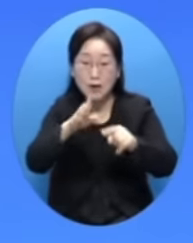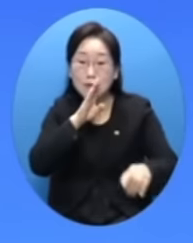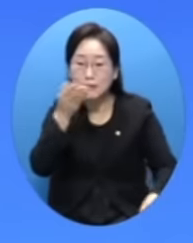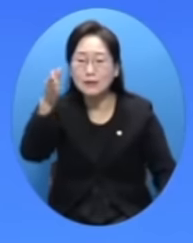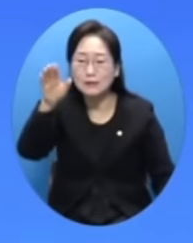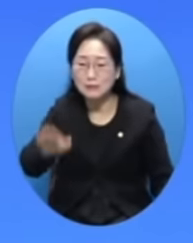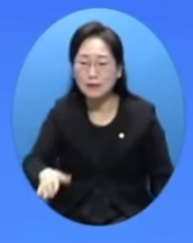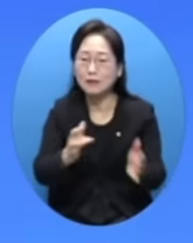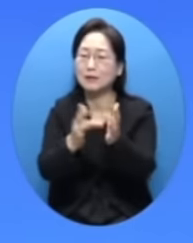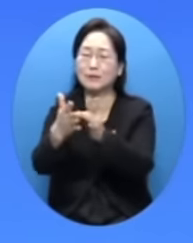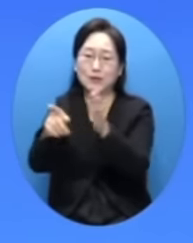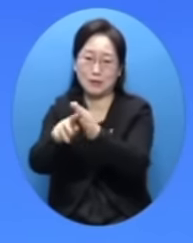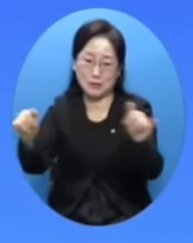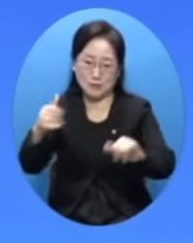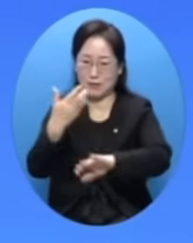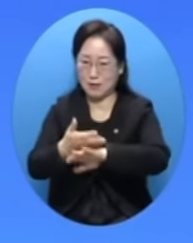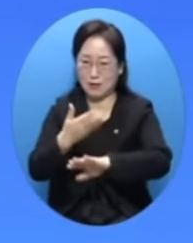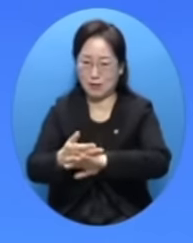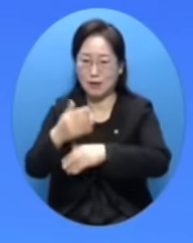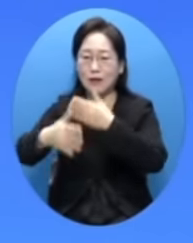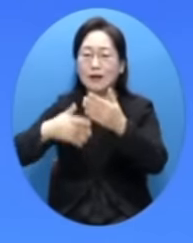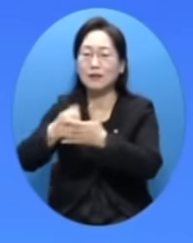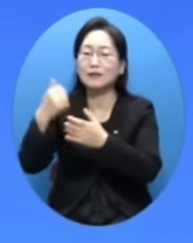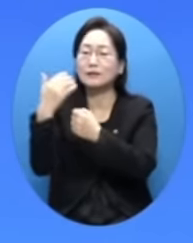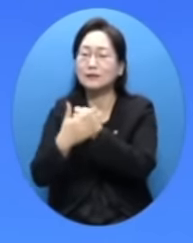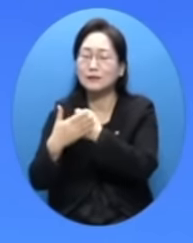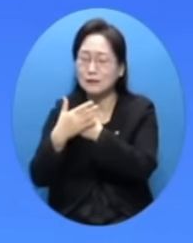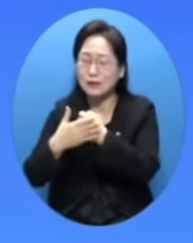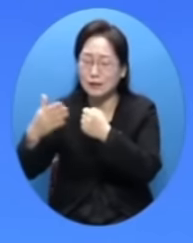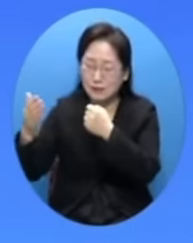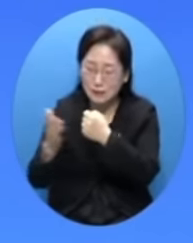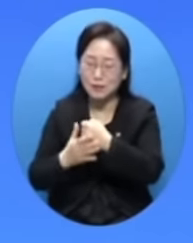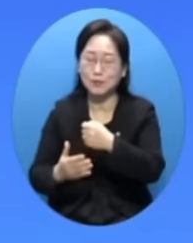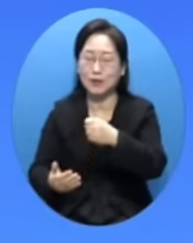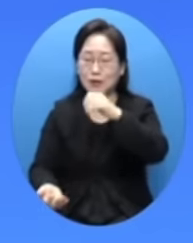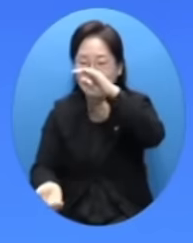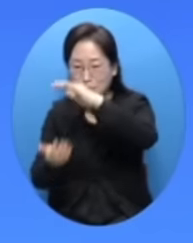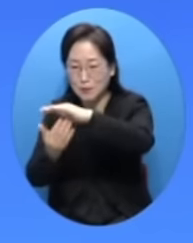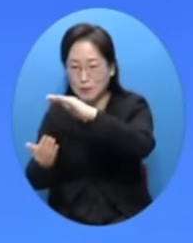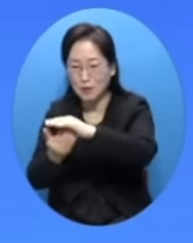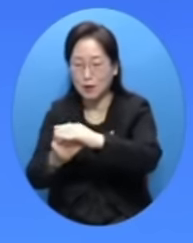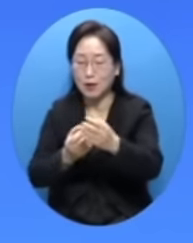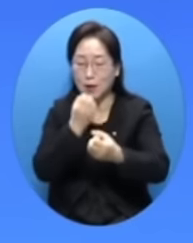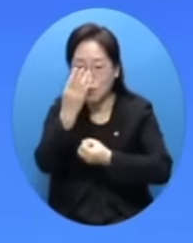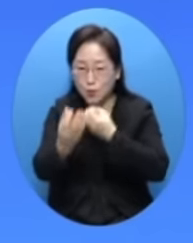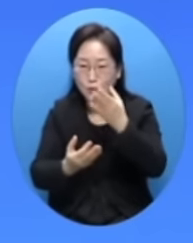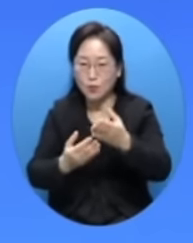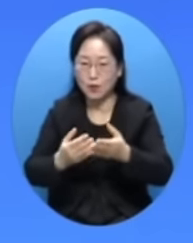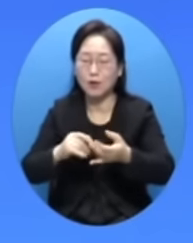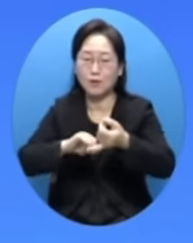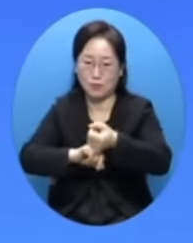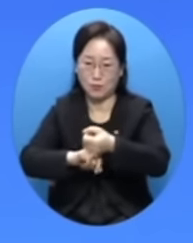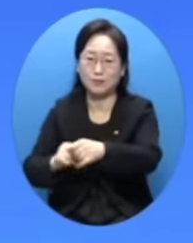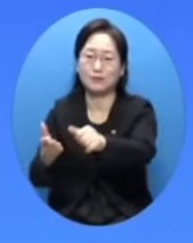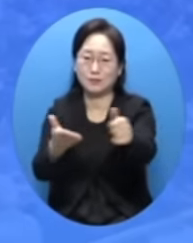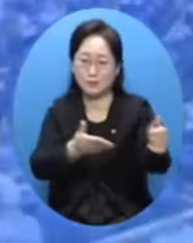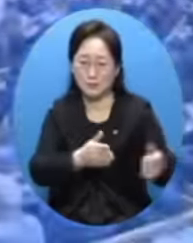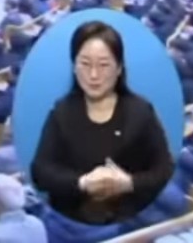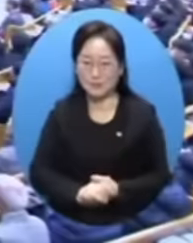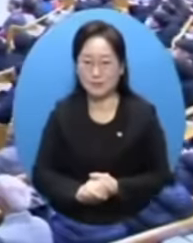입장에서는 우리는 하나님의 은혜로 이렇게 이런 것을 이루었습니다 고백할 수 있는 주님의 자녀들이 되야 할